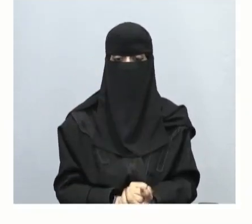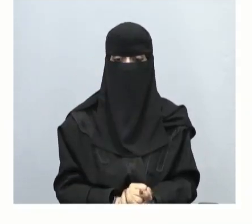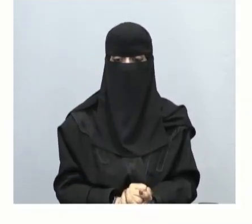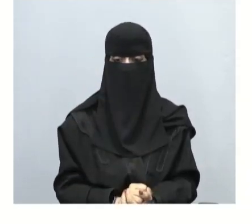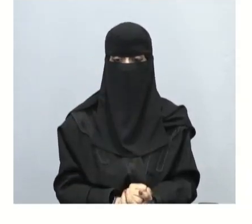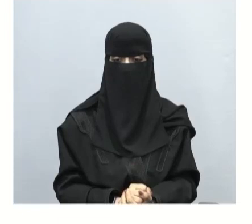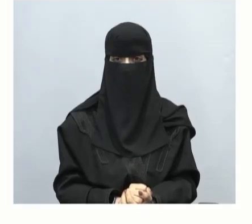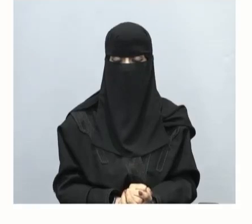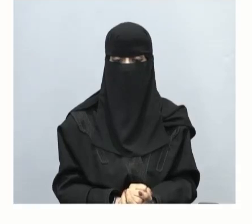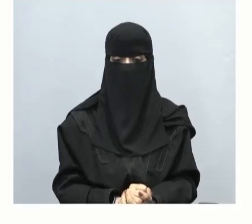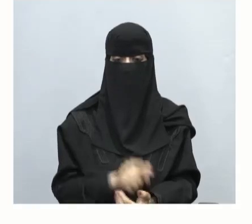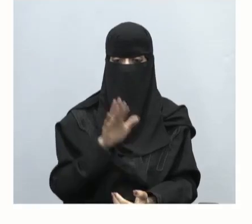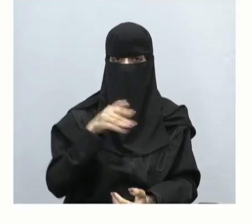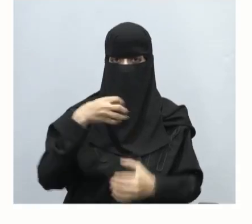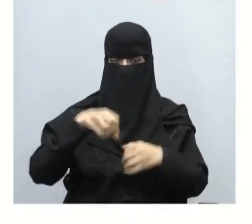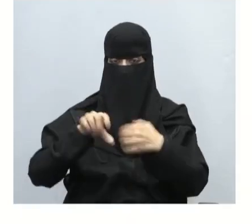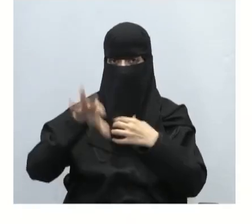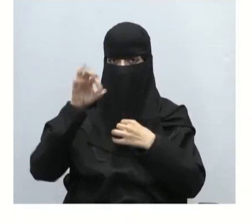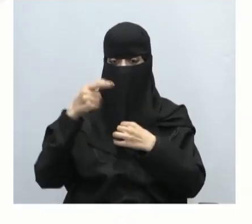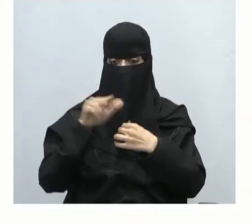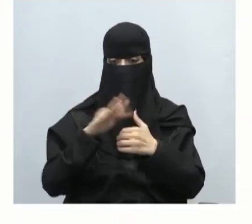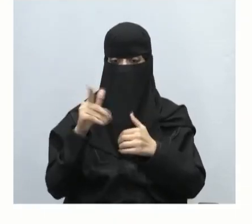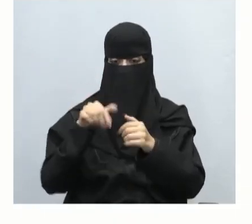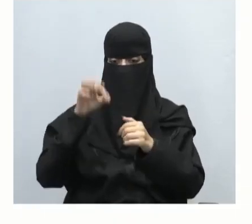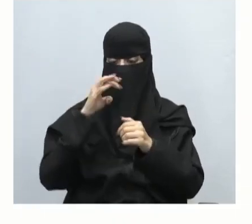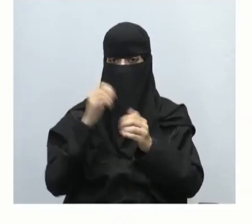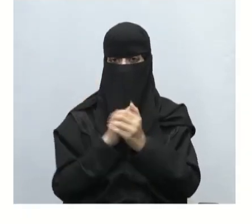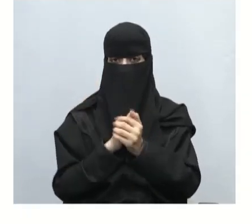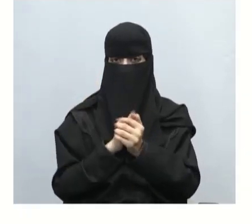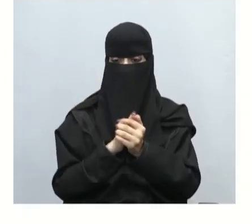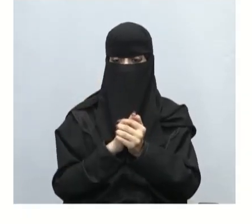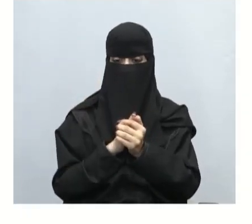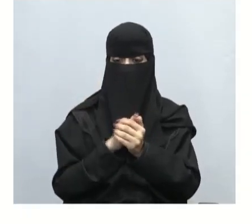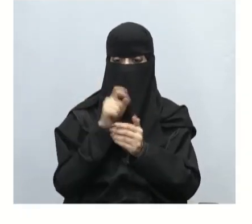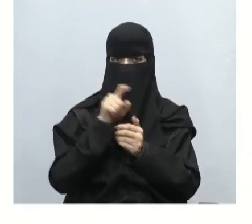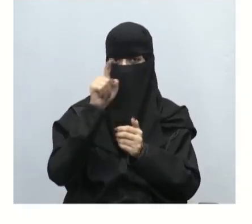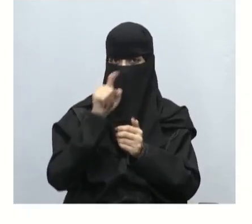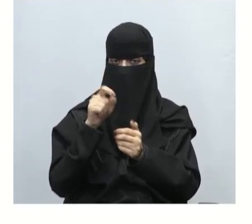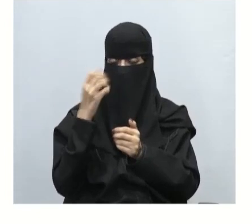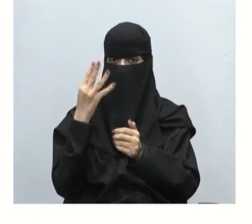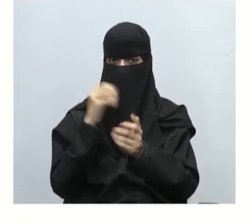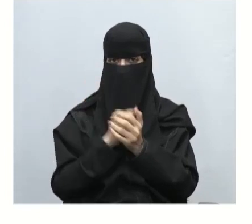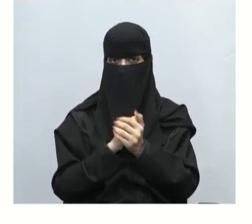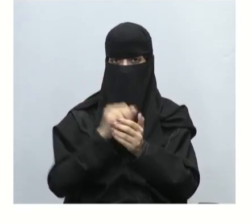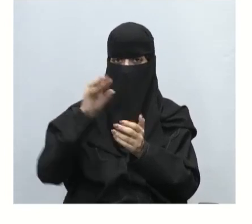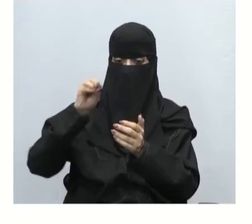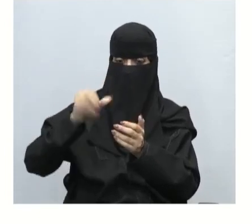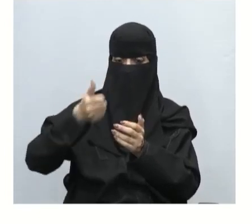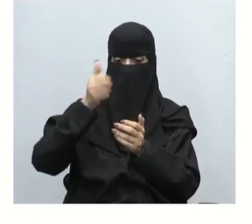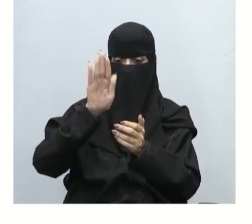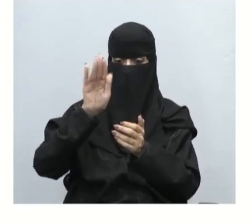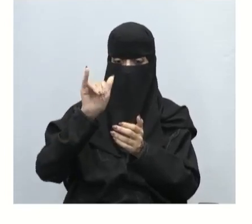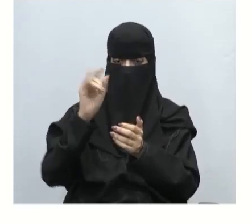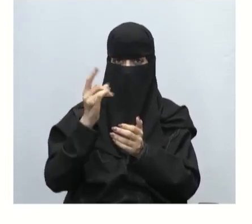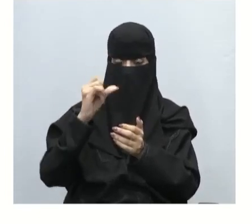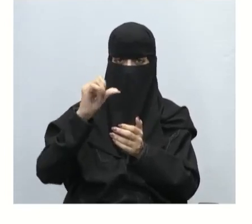ليلا ايضا في القسم الاول اختيار متعدد اختر الاجابه الصحيحه السؤال الرابع هاش رجاتا هي